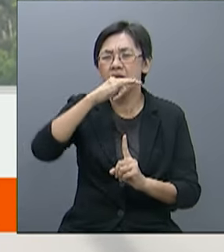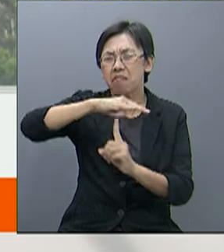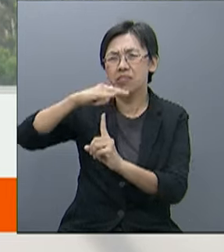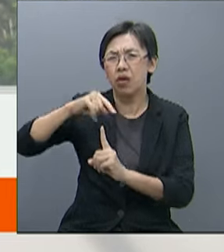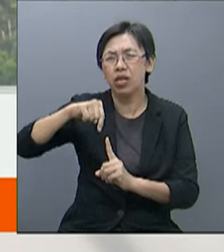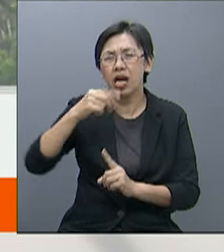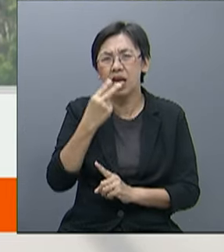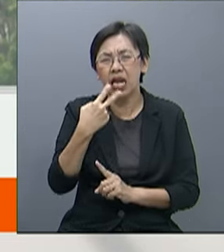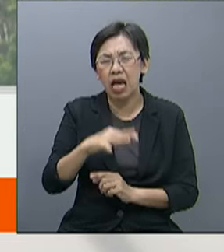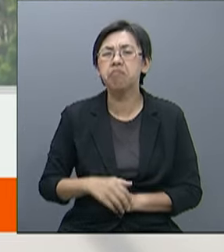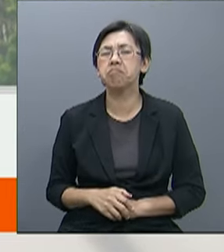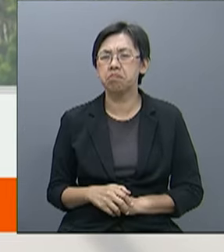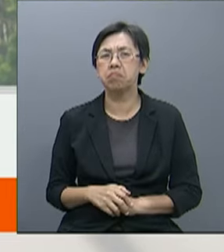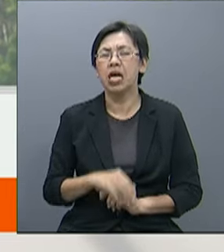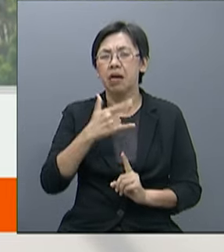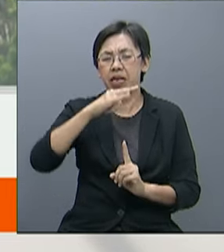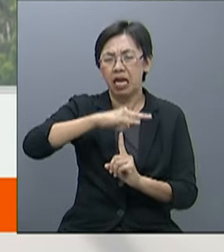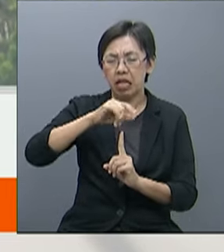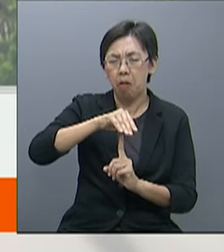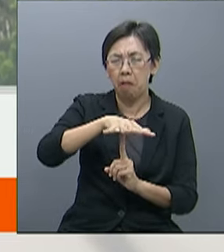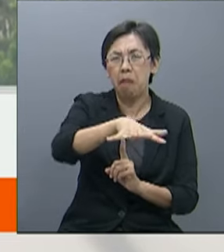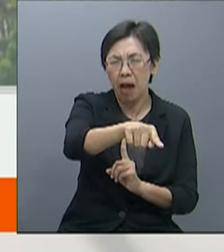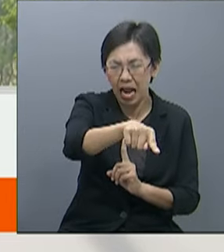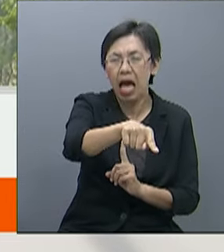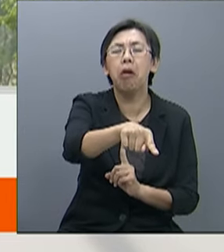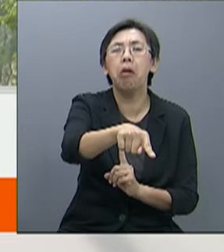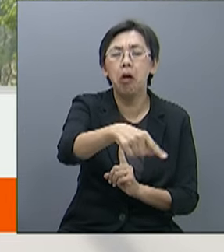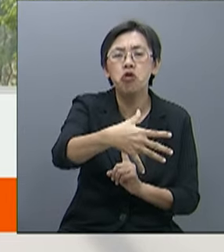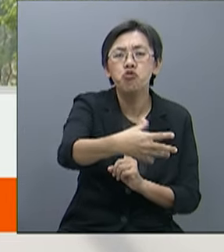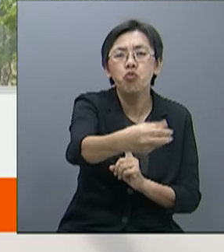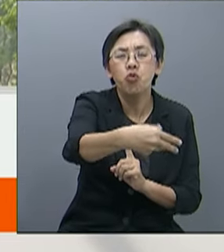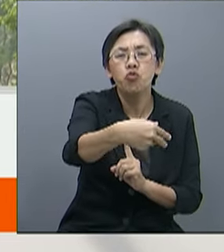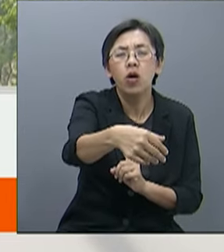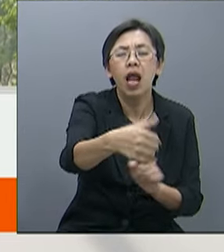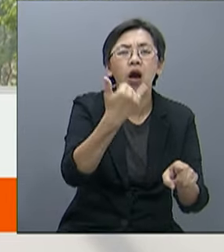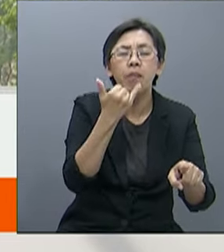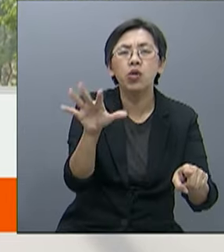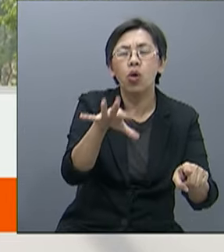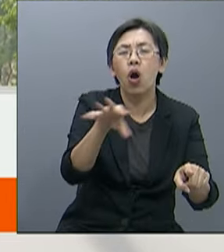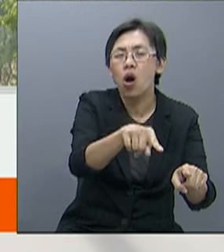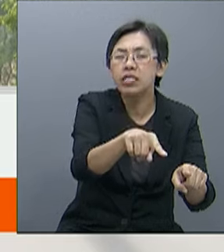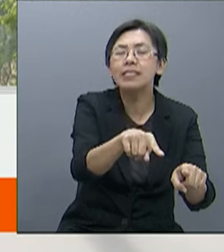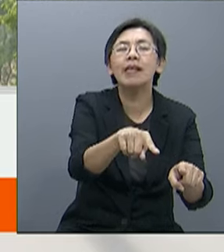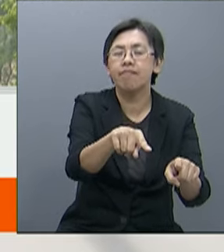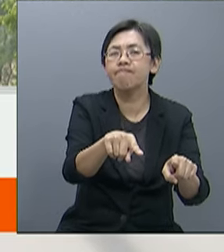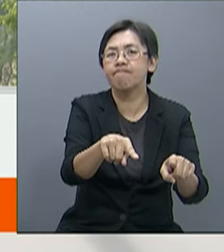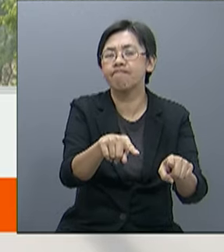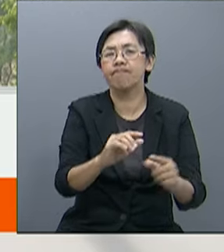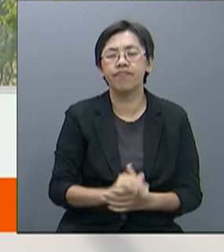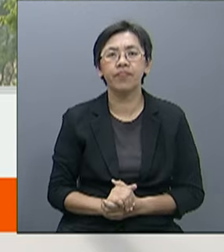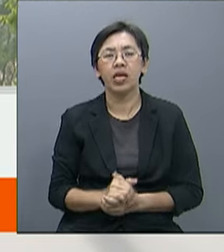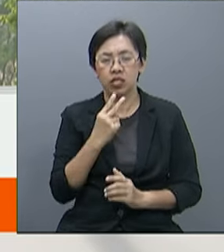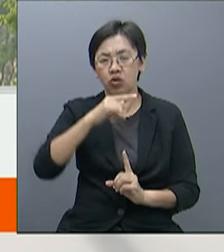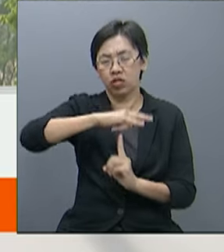เสียตันหนานเลยเรื่องมีความสะดวกเรียกเป็นบ้านเนี่ยเราผมก็ให้ถอนเลยครับอาจจะได้เอาแอนเทนนาลงไปถึงได้เราต้องถอนที่เสาครับ